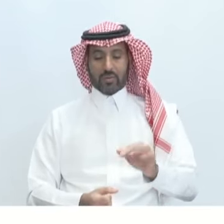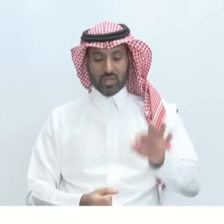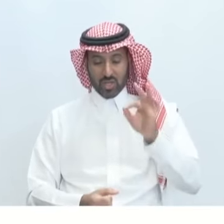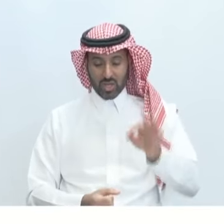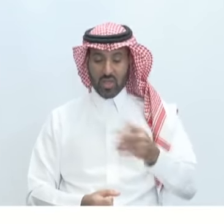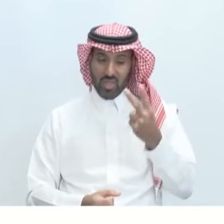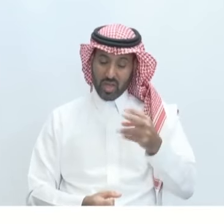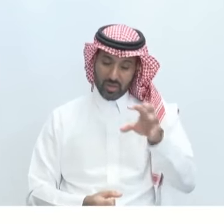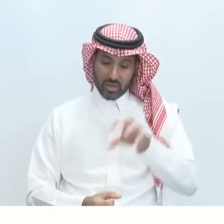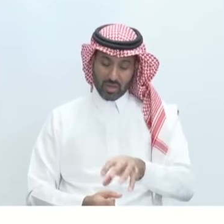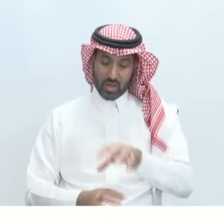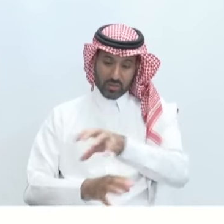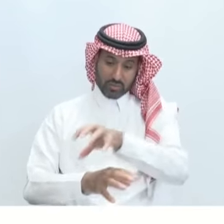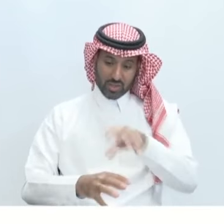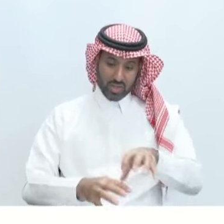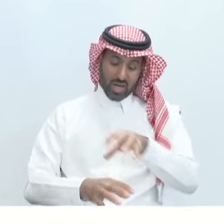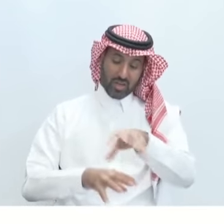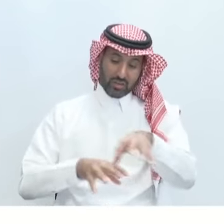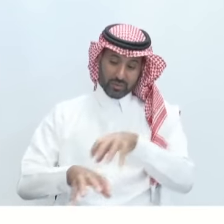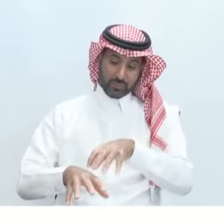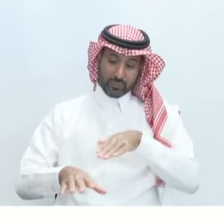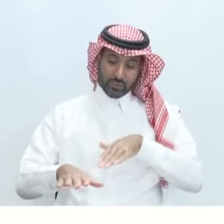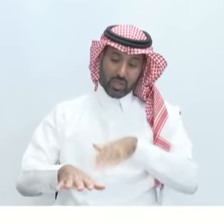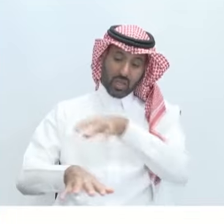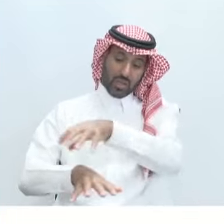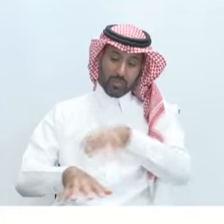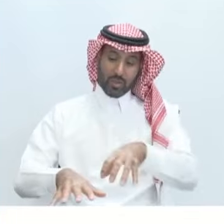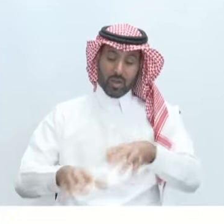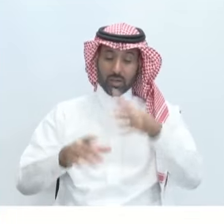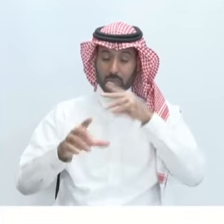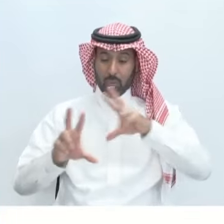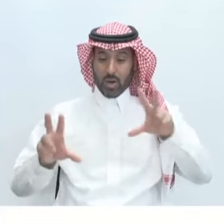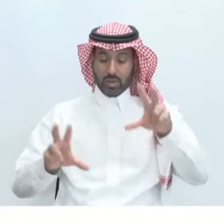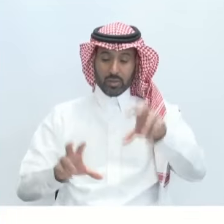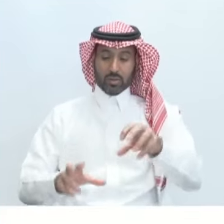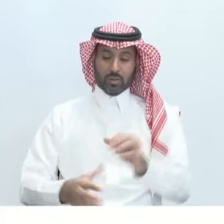شكل اخر للعائن عائق مختلفين الى بيئه